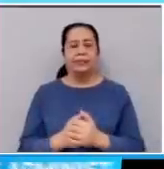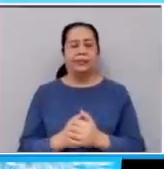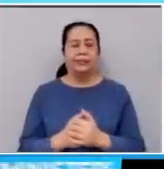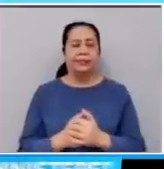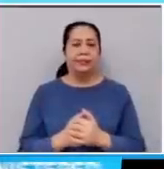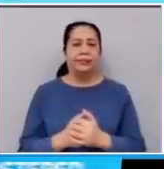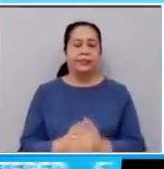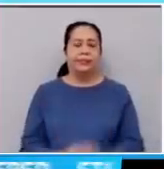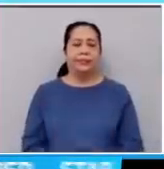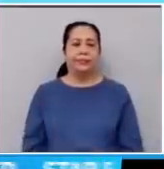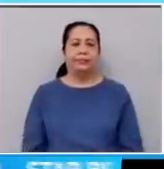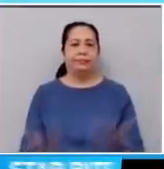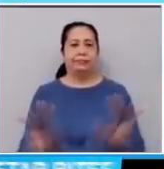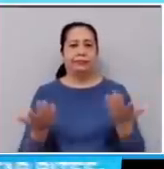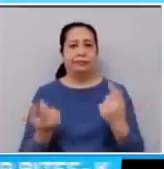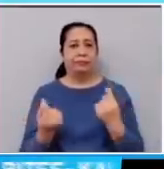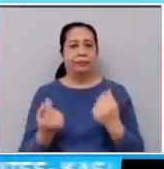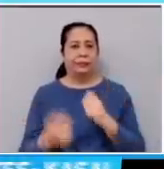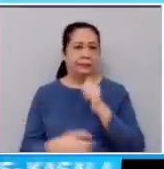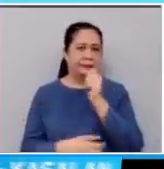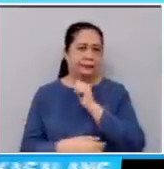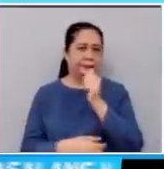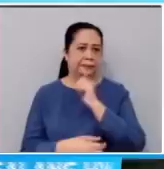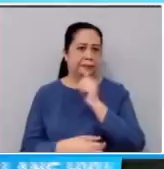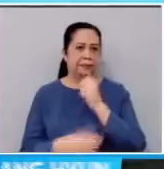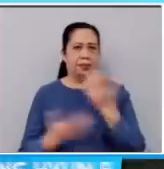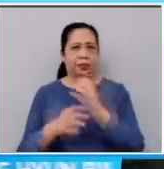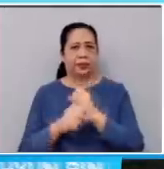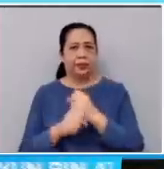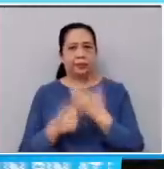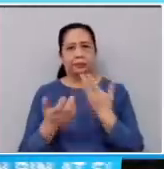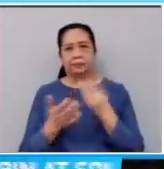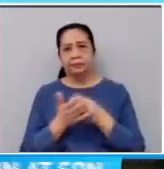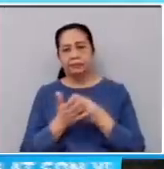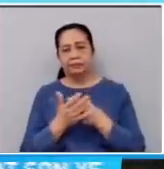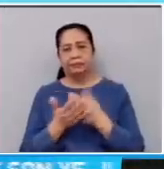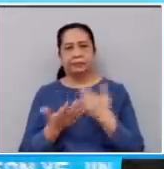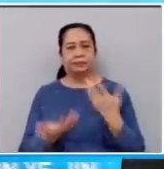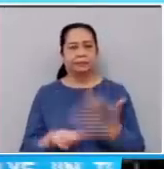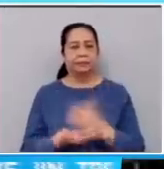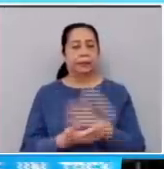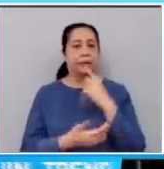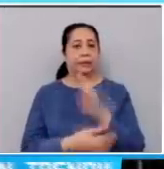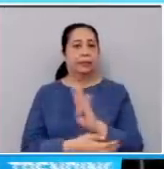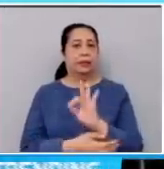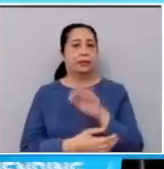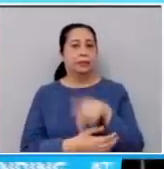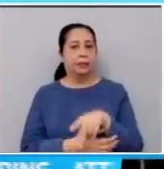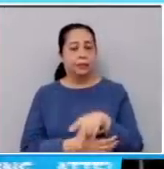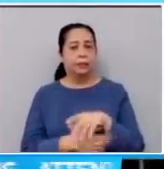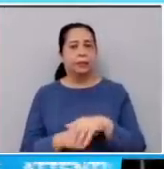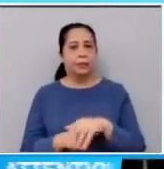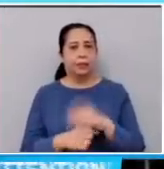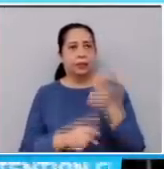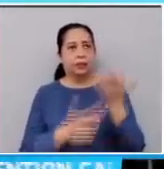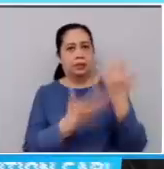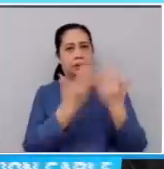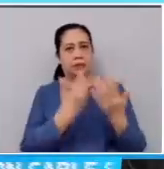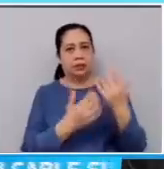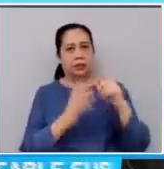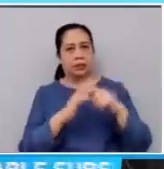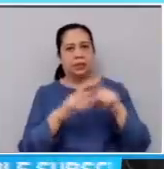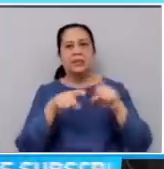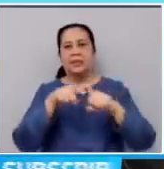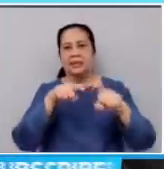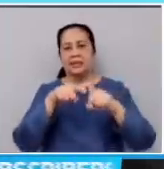Siyempre, ano na, tiga-tiga na lang kung saan tayo makakadiskarte. Ayon sa BFP, nagmula sa sunog sa ano sa electrical. Gusto